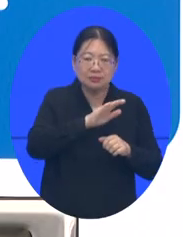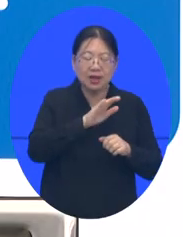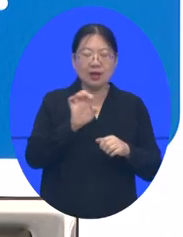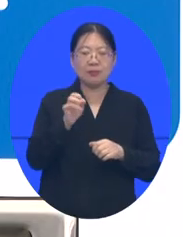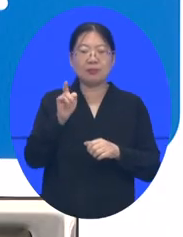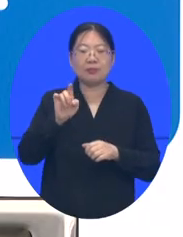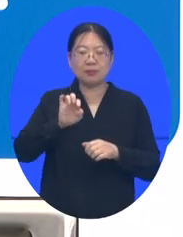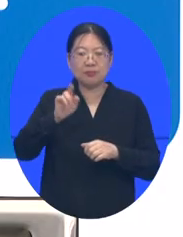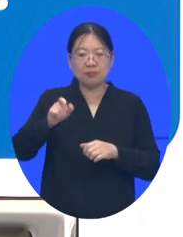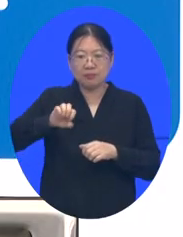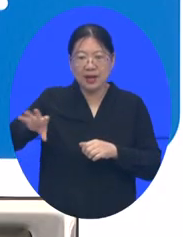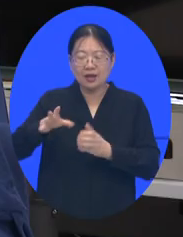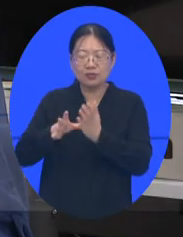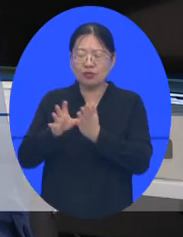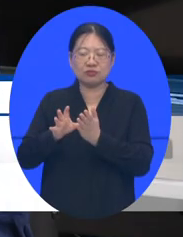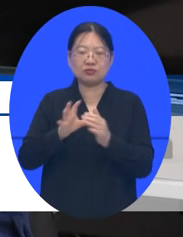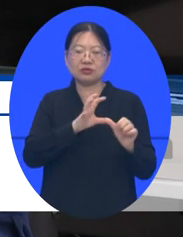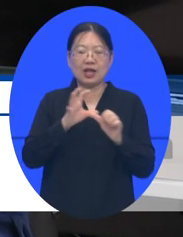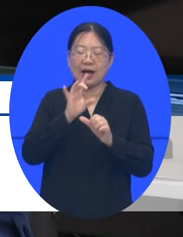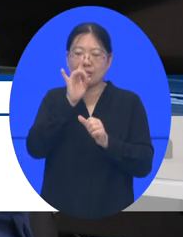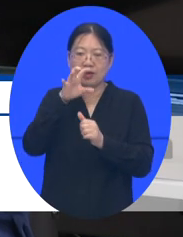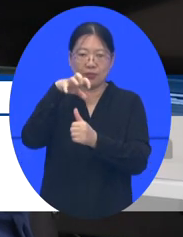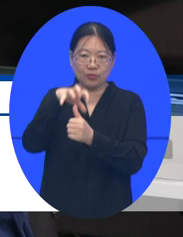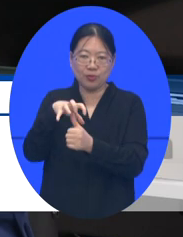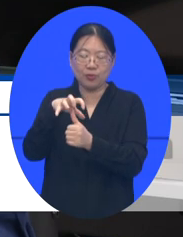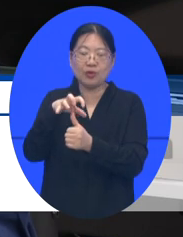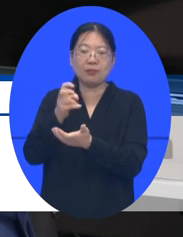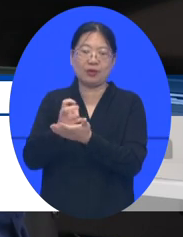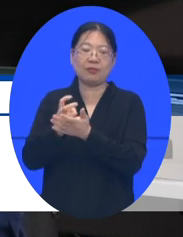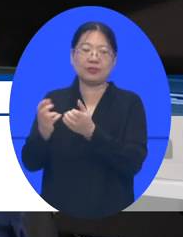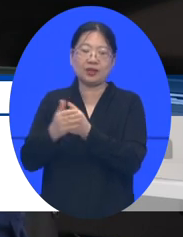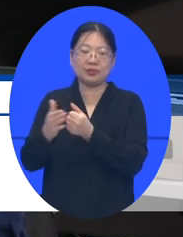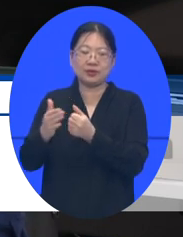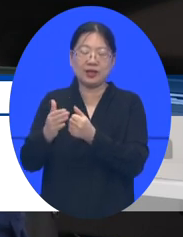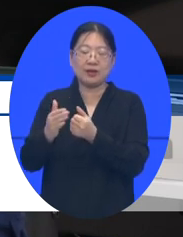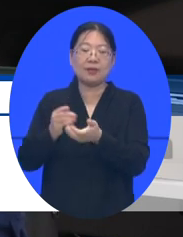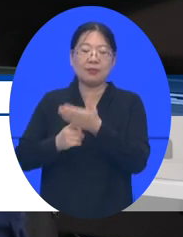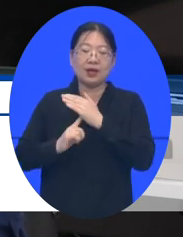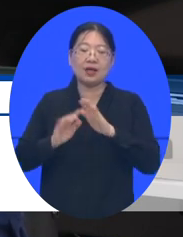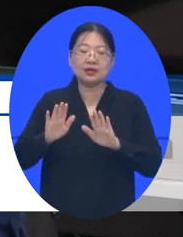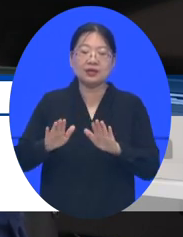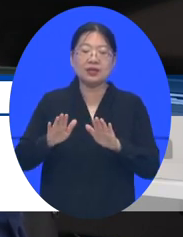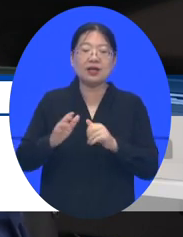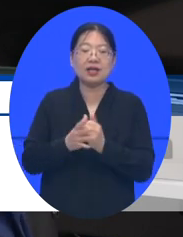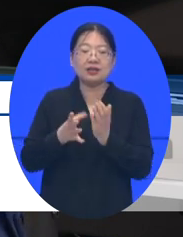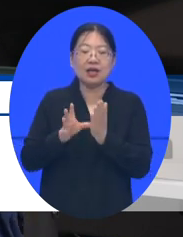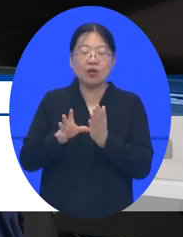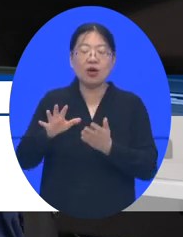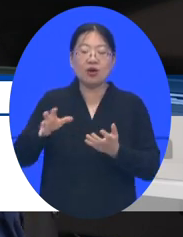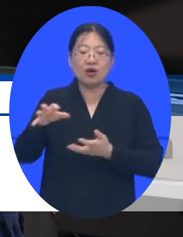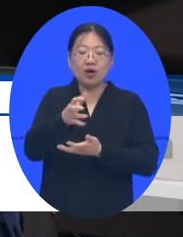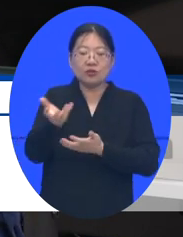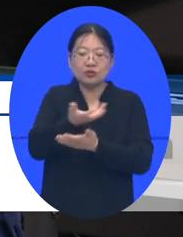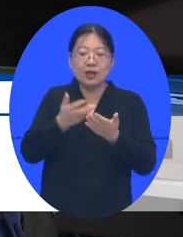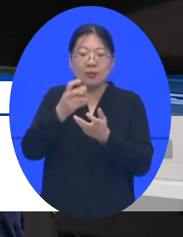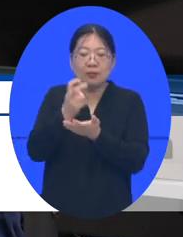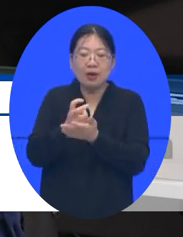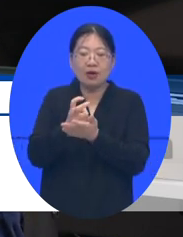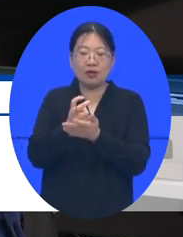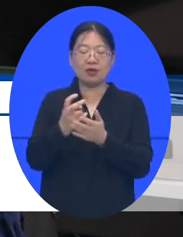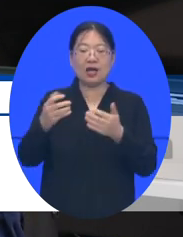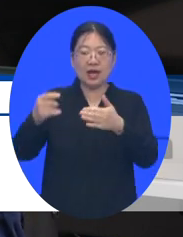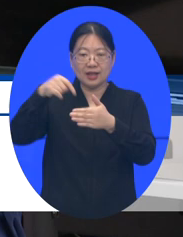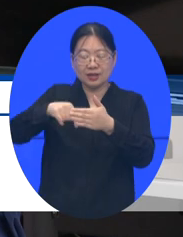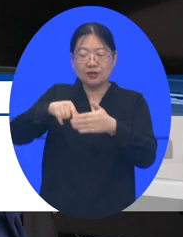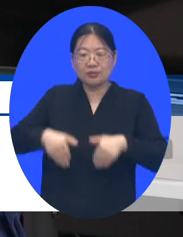규제가 걸림돌이 됐습니다. 자원순환법 같은 테두리 안에 들어가야 되지만 아직까지는 이제 폐기물관리법이 더